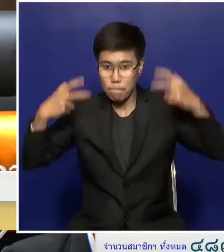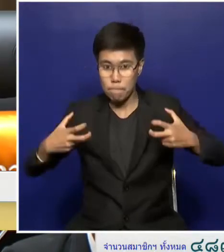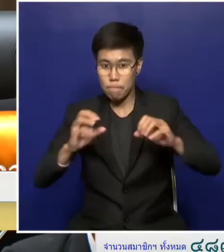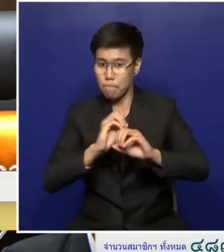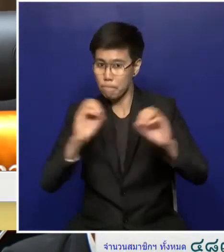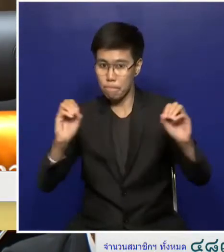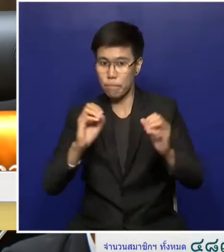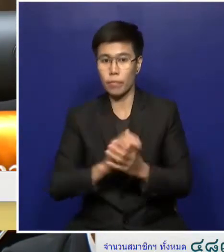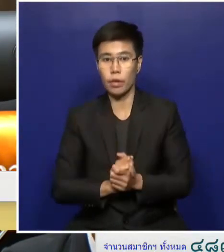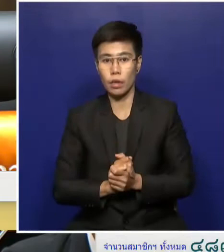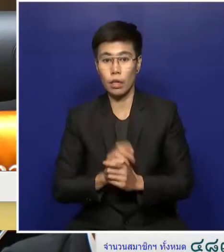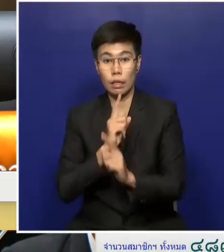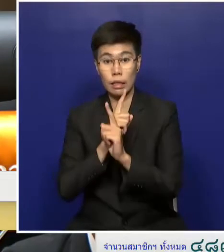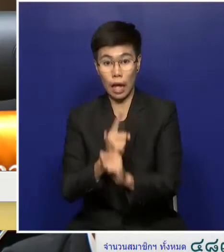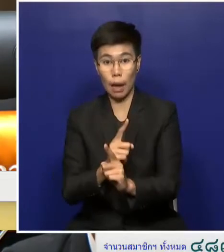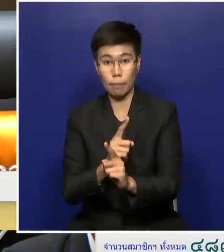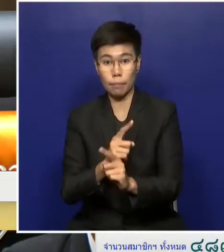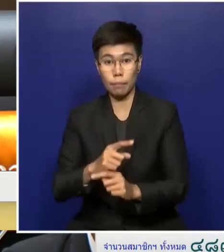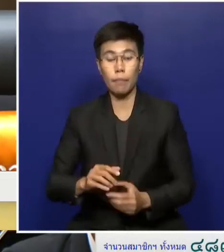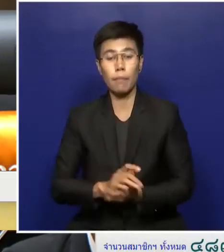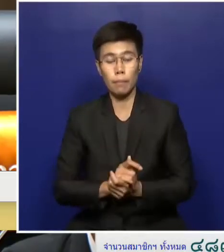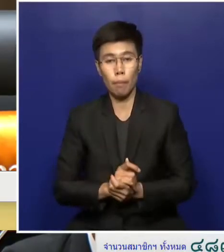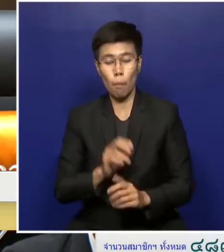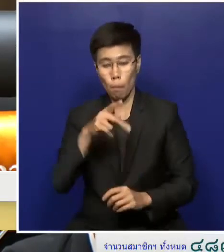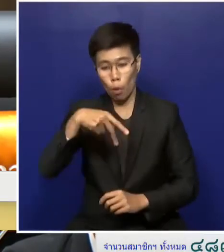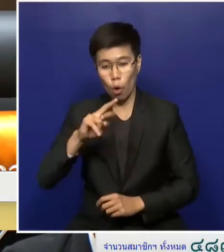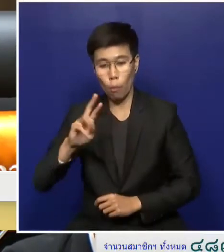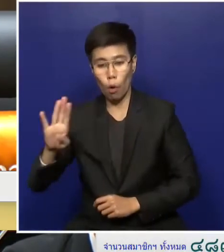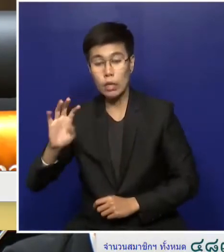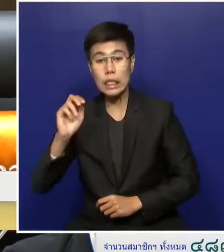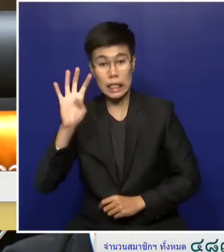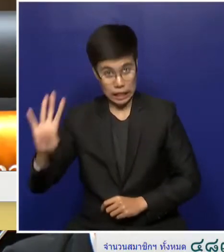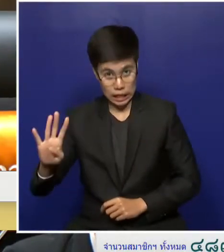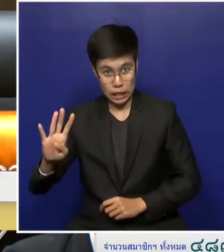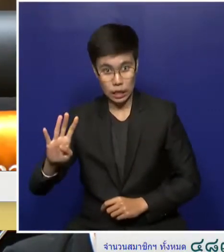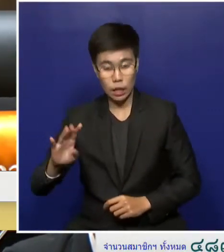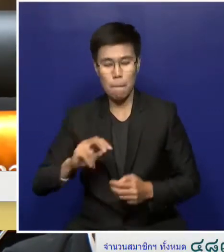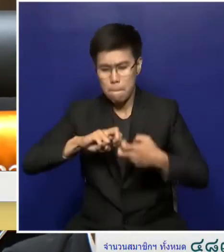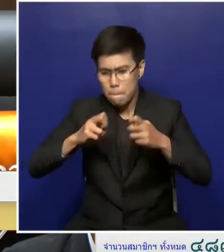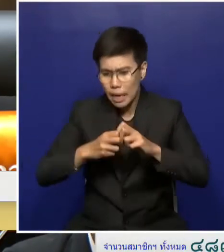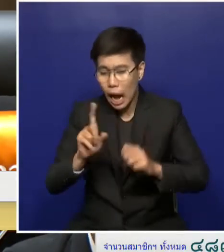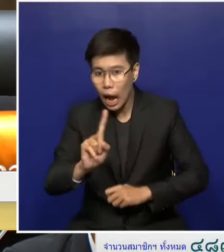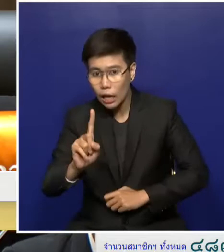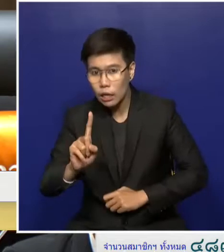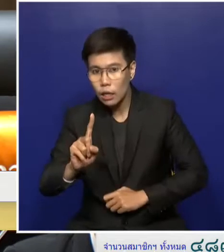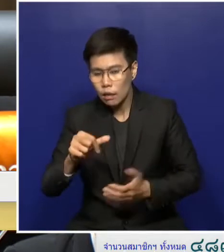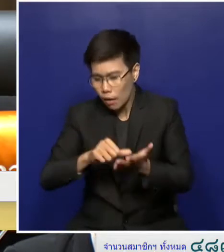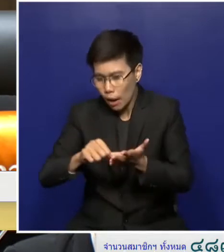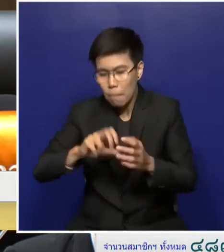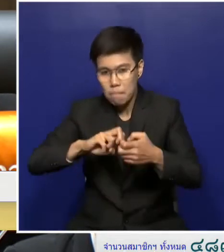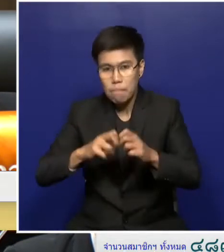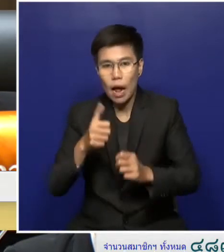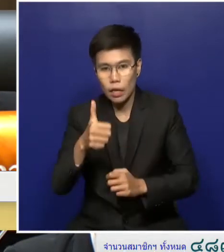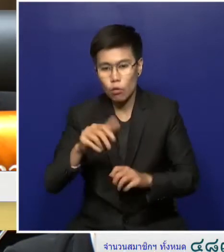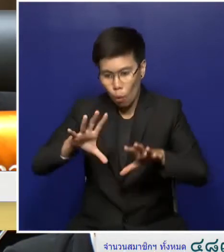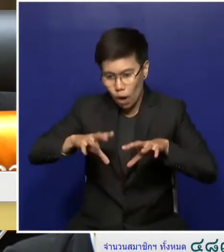สัญชาติฉบับที่ 4 2551นะครับก็เป็นกระบวนการแก้ไขปัญหาที่ดีมากนะครับแล้วก็เป็นที่ยอมรับ